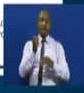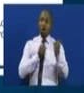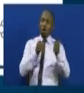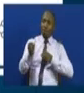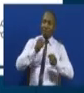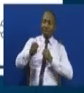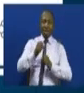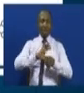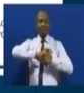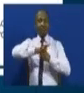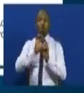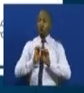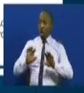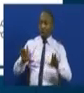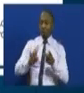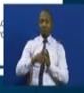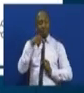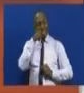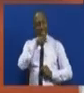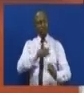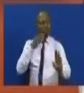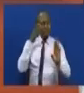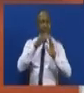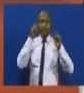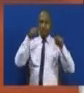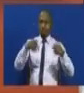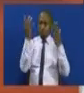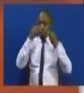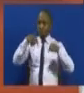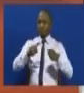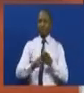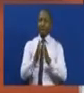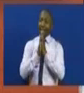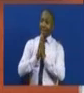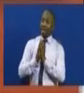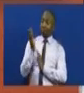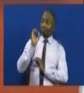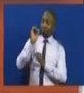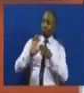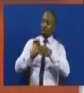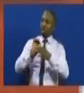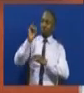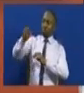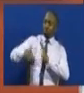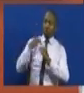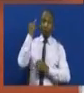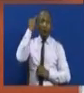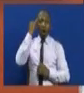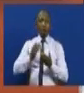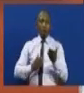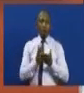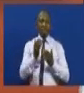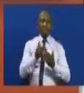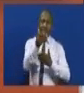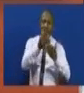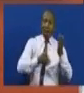na virusi vya corona. Ndicho hasa tunachokizungumzia usiku huu. Asante kwa wewe ambao umeshiriki kututumia maoni kupitia kurasa zetu